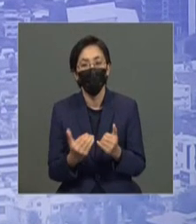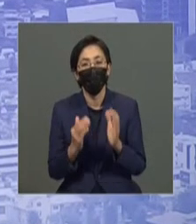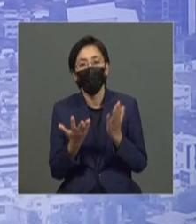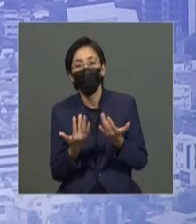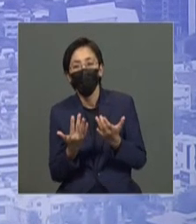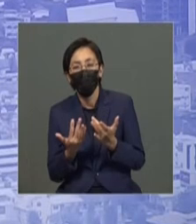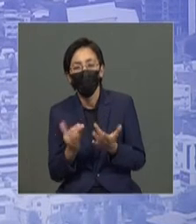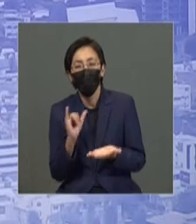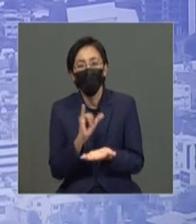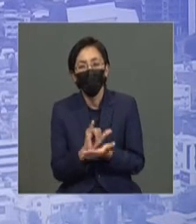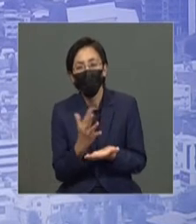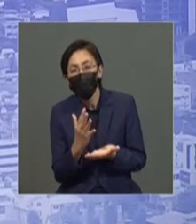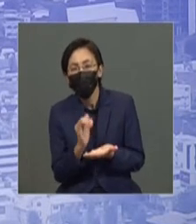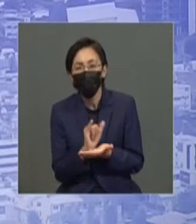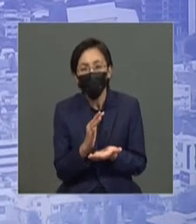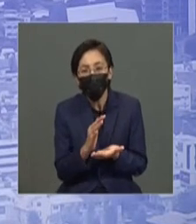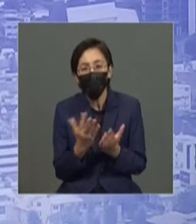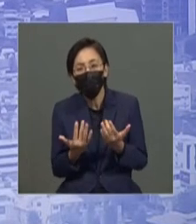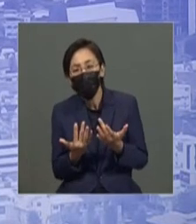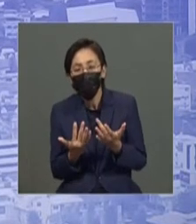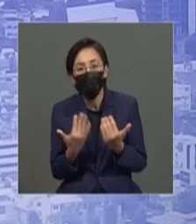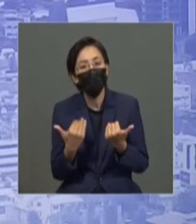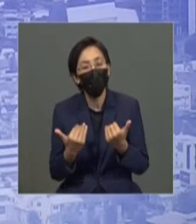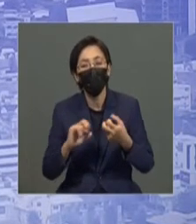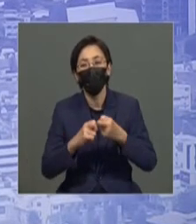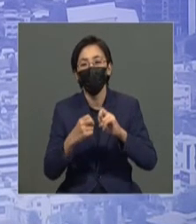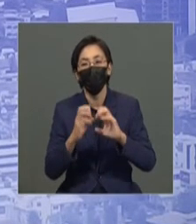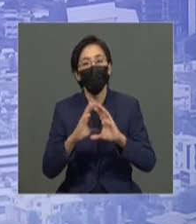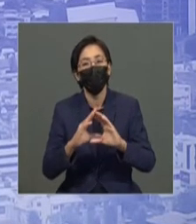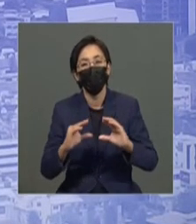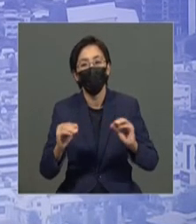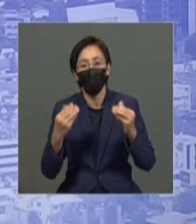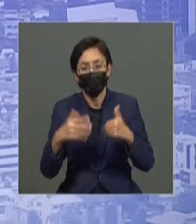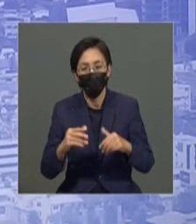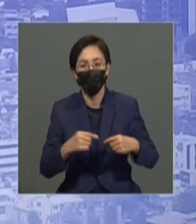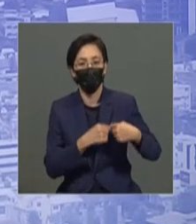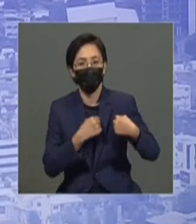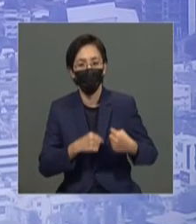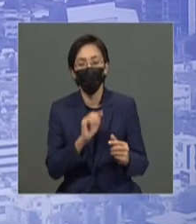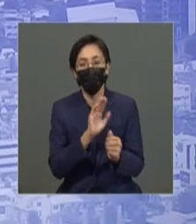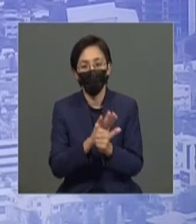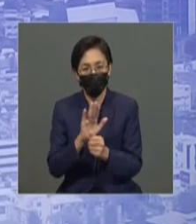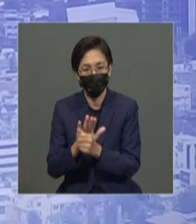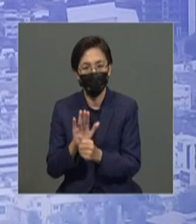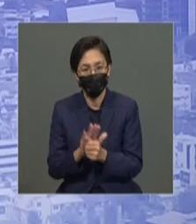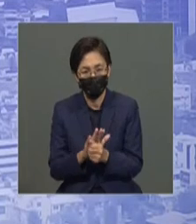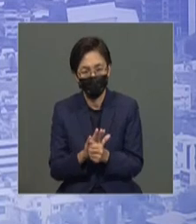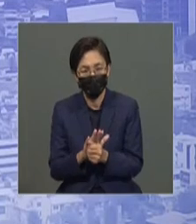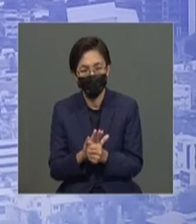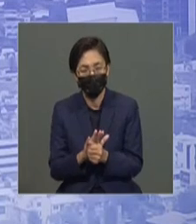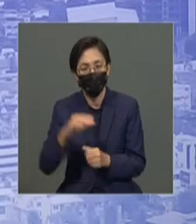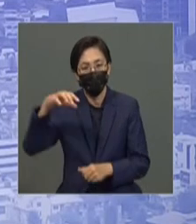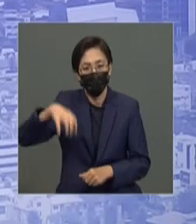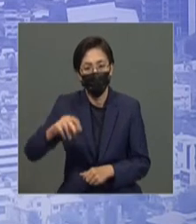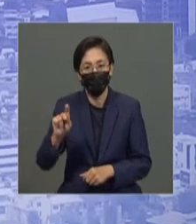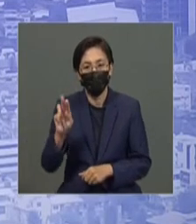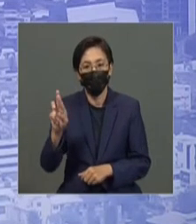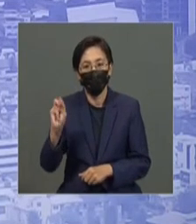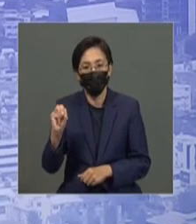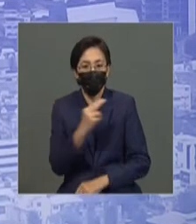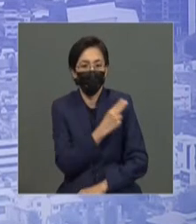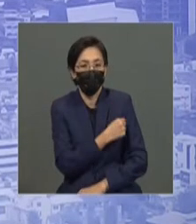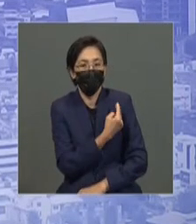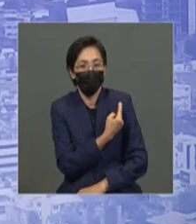อเตียงคลี่คลายไปได้มากนะคะทางศบค.ก็ขอให้กำลังใจนะคะแล้วก็ทางกรมการแพทย์